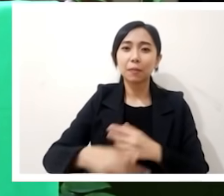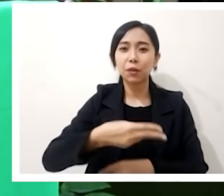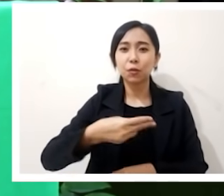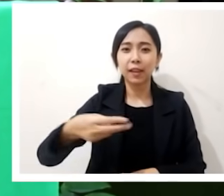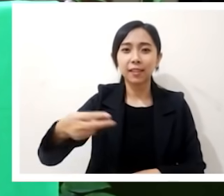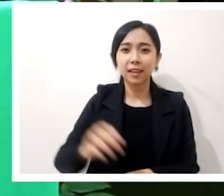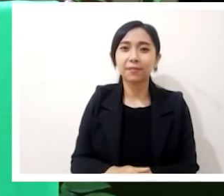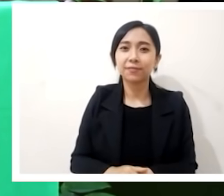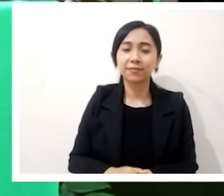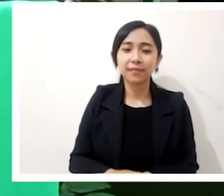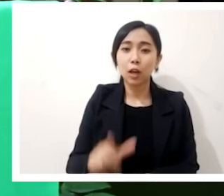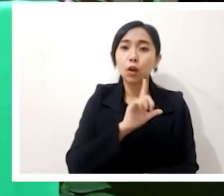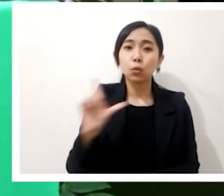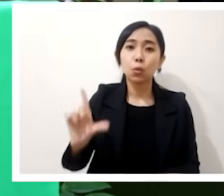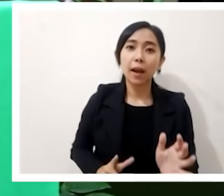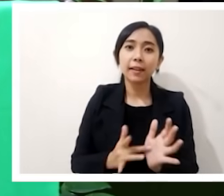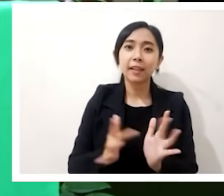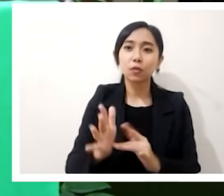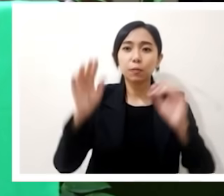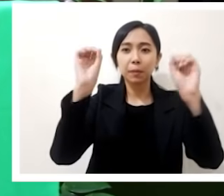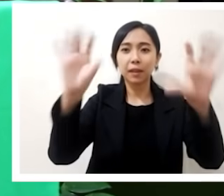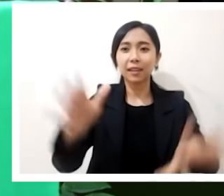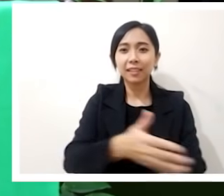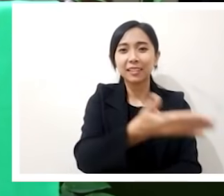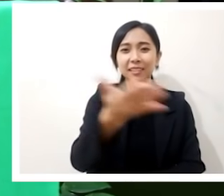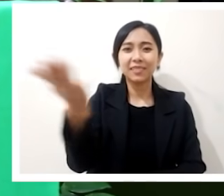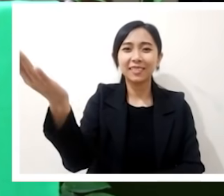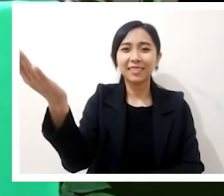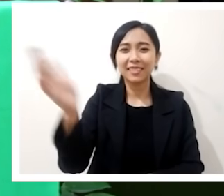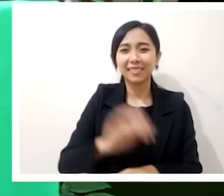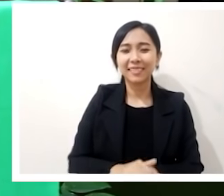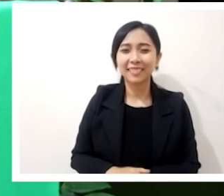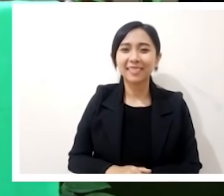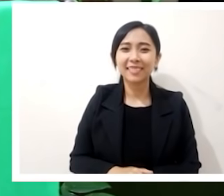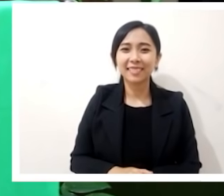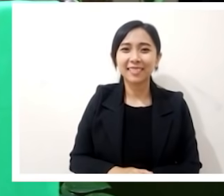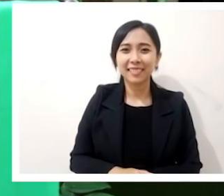kita. Tuhan Yesus memberkati. Shalom.